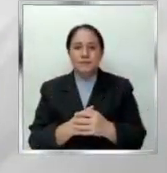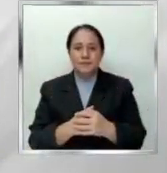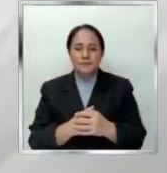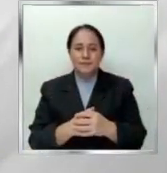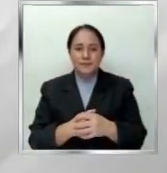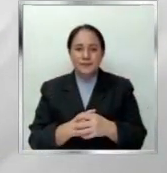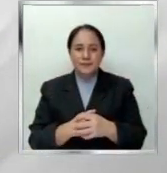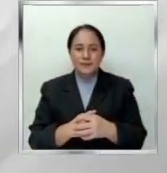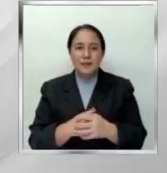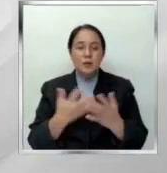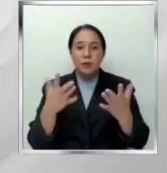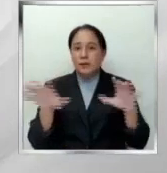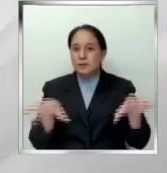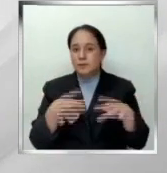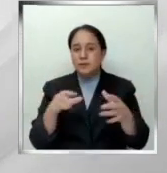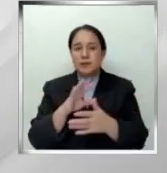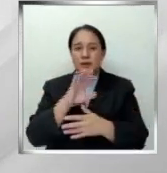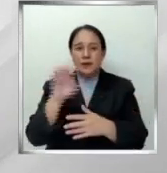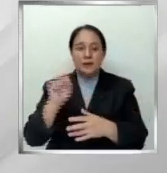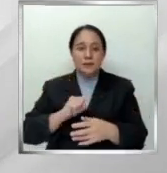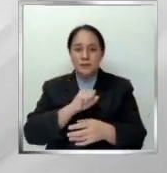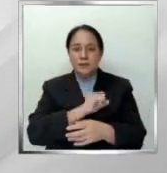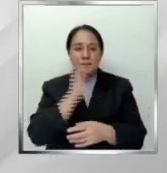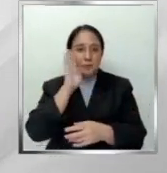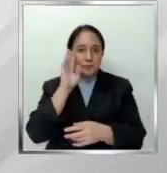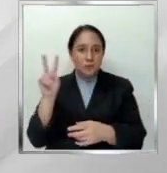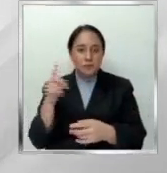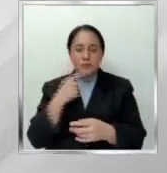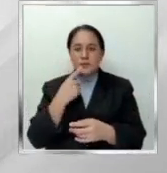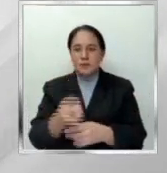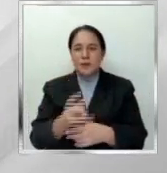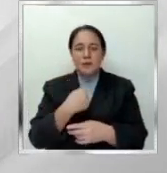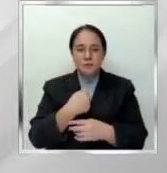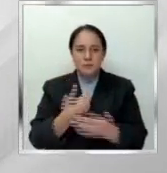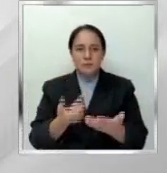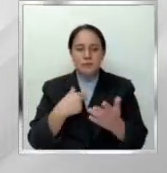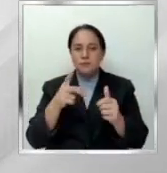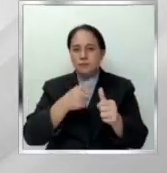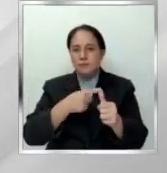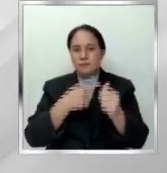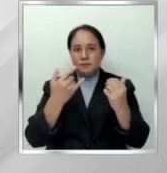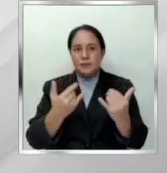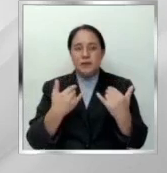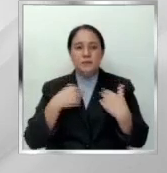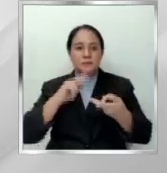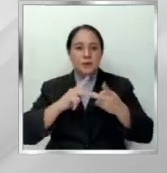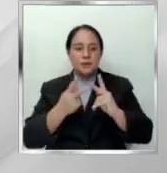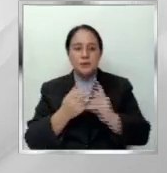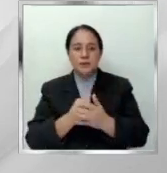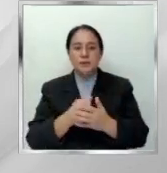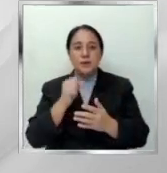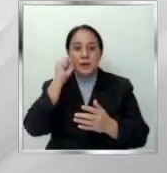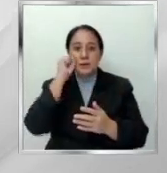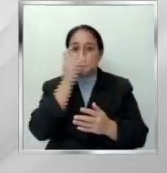Wala ring aktibidad si dating Senator Bongbong Marcos. Sa isang statement, sinabi niya na prioridad niya at ng katandem na si Mayor Sara Duterte